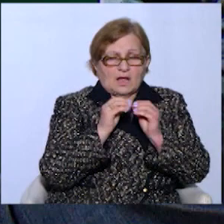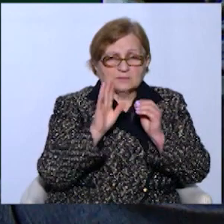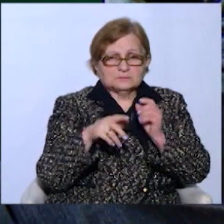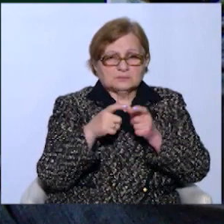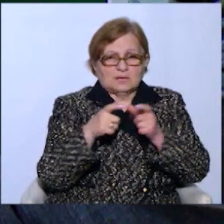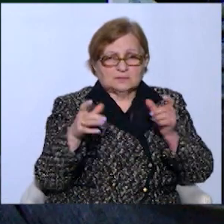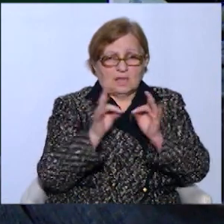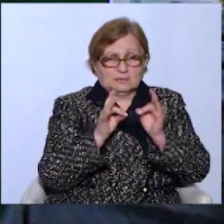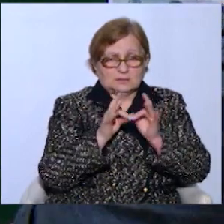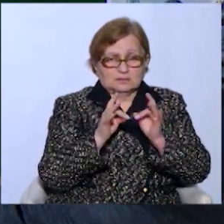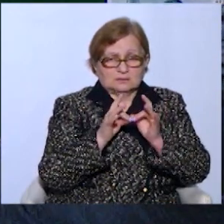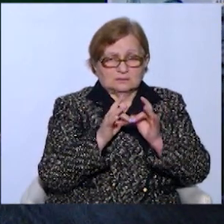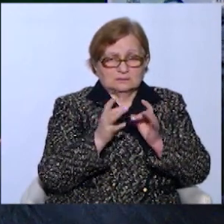ლარიანი